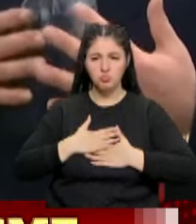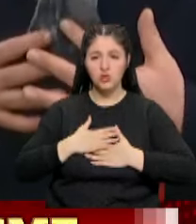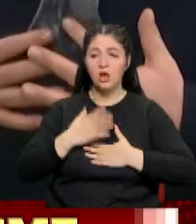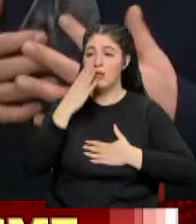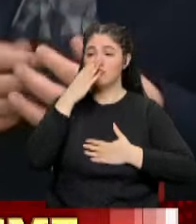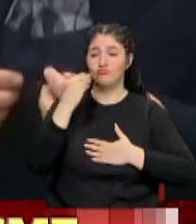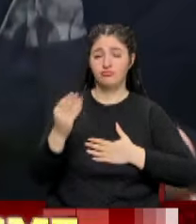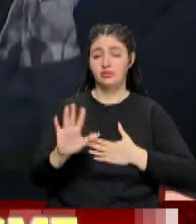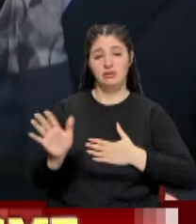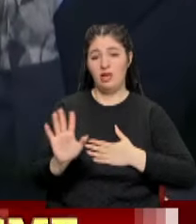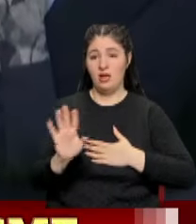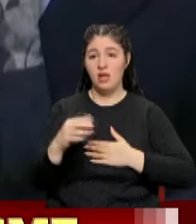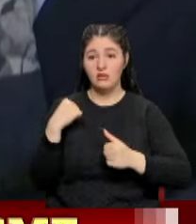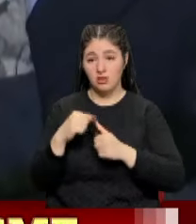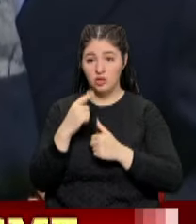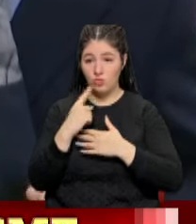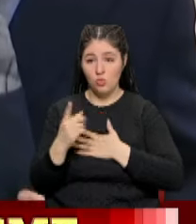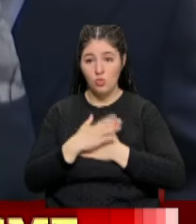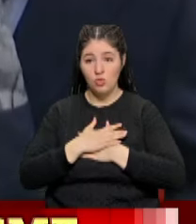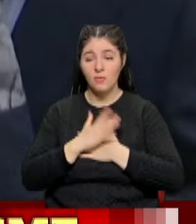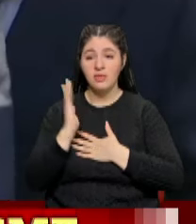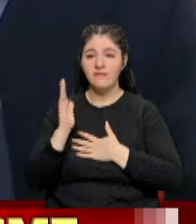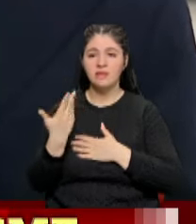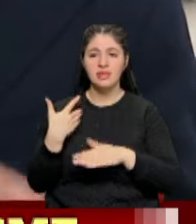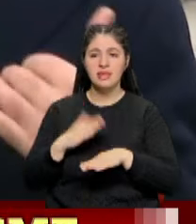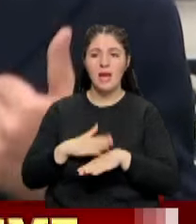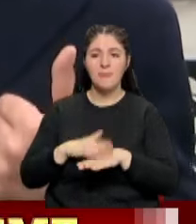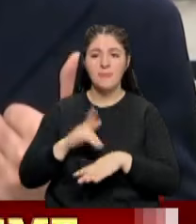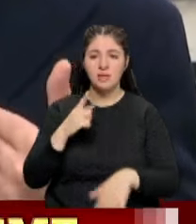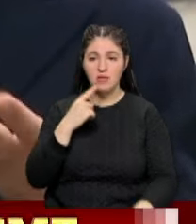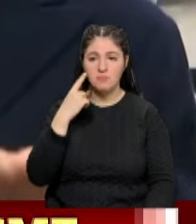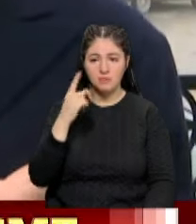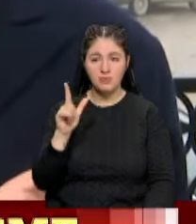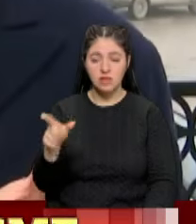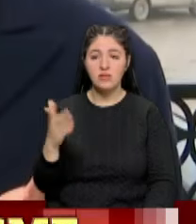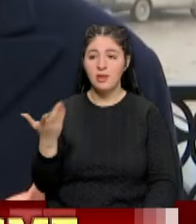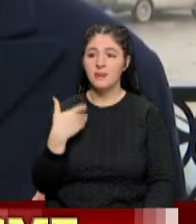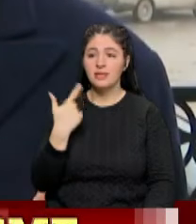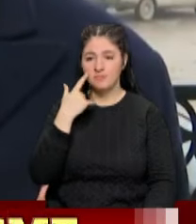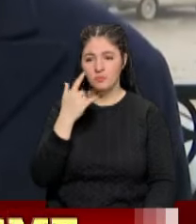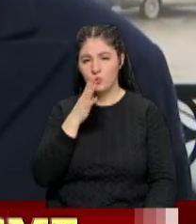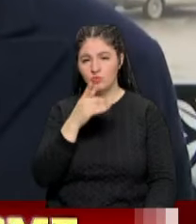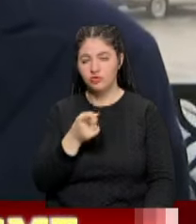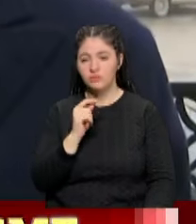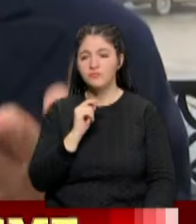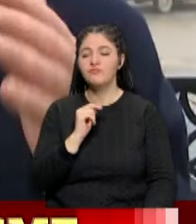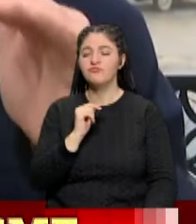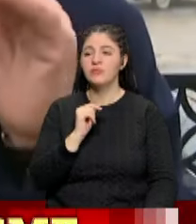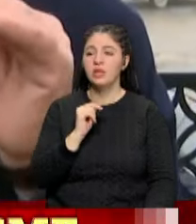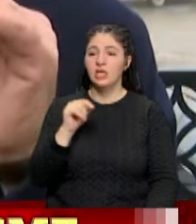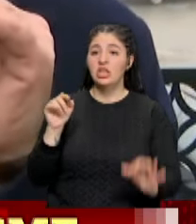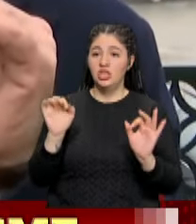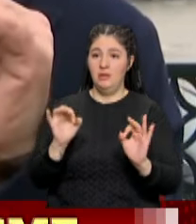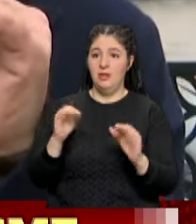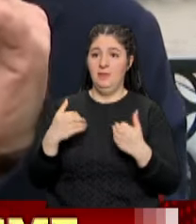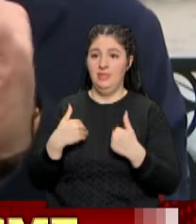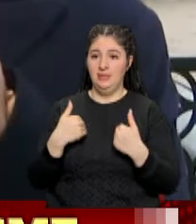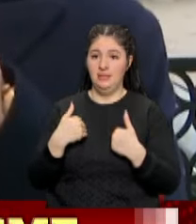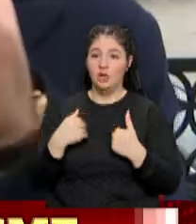lütuf değil. Tekrar altını çiziyorum. Daha fazla ne yapmalıyız diye bakmalıyız. Ben hatta nasıl bakıyorum biliyor musunuz? Şimdi